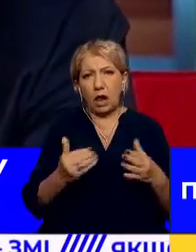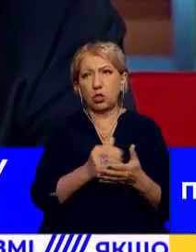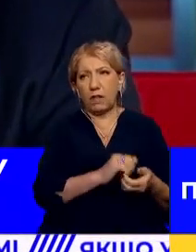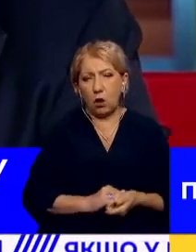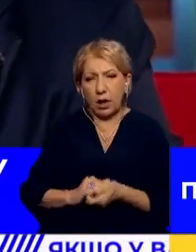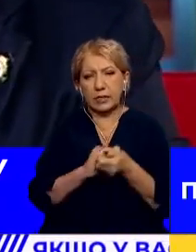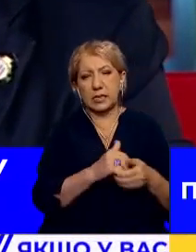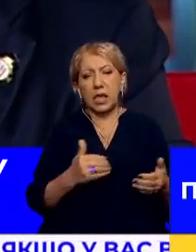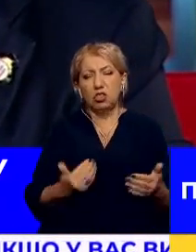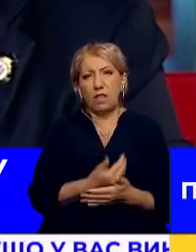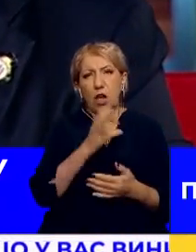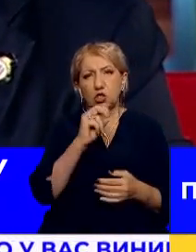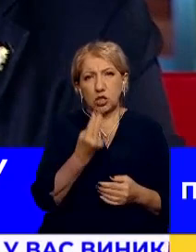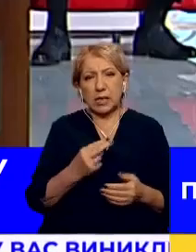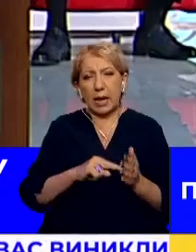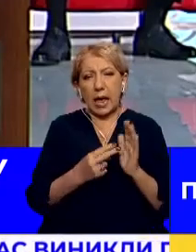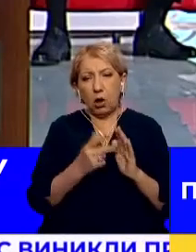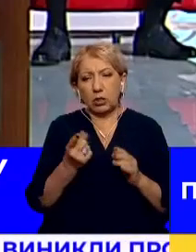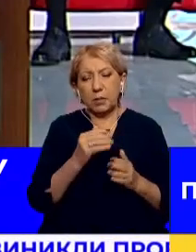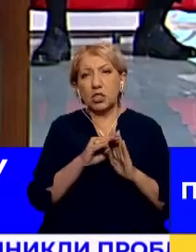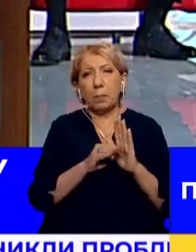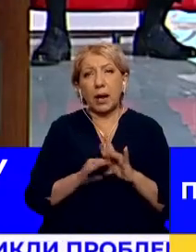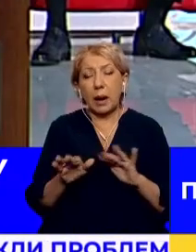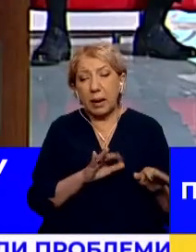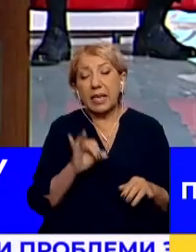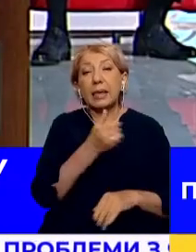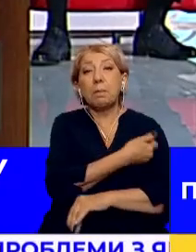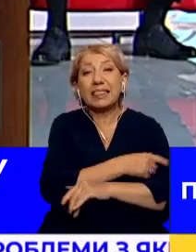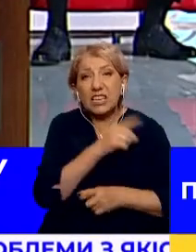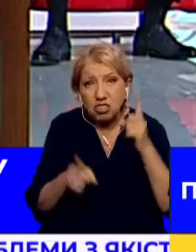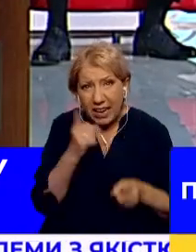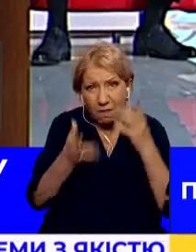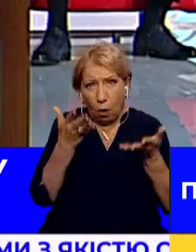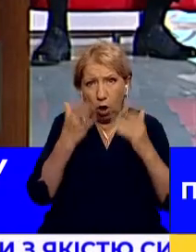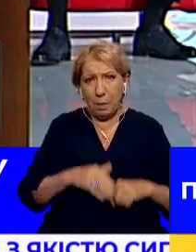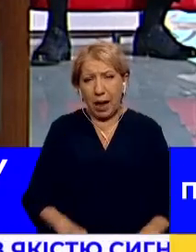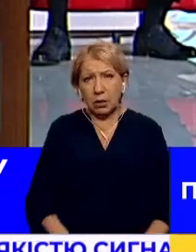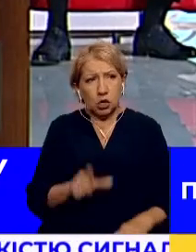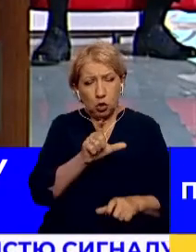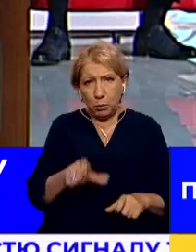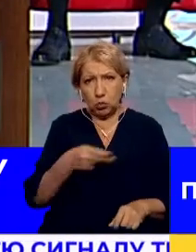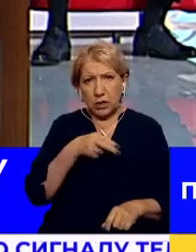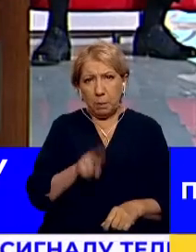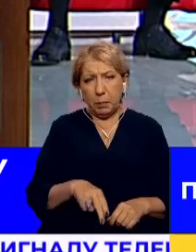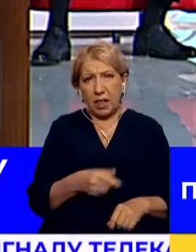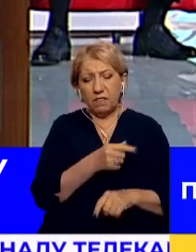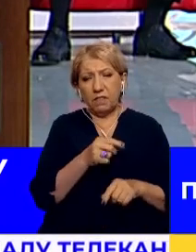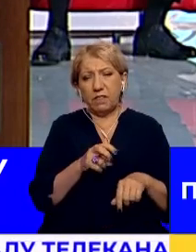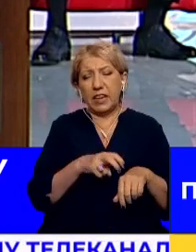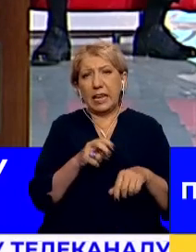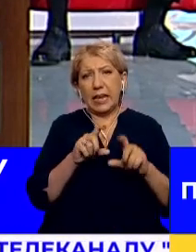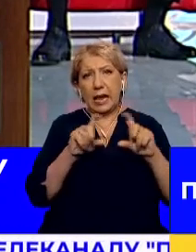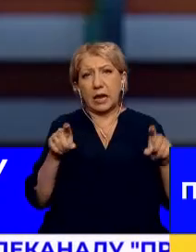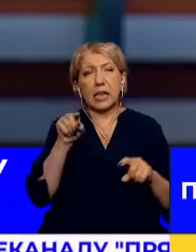коаліція, нова соціально-економічна програма дій, у тому числі й медична реформа, щоб люди не помирали у лікарнях через те,